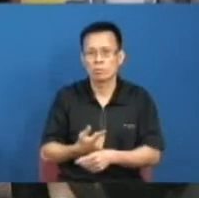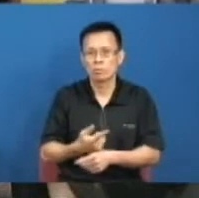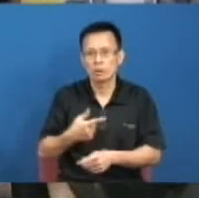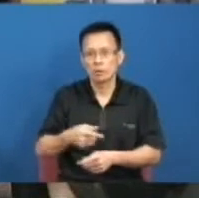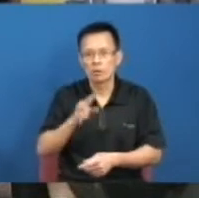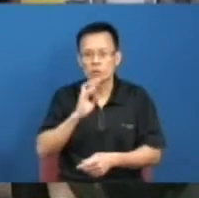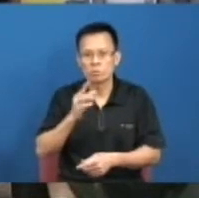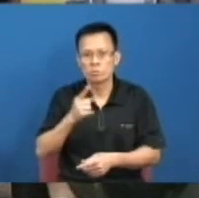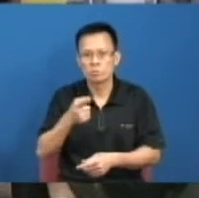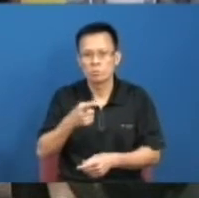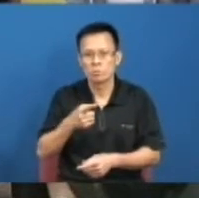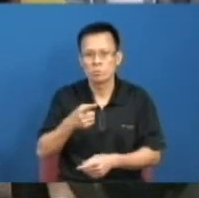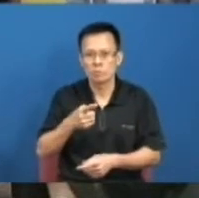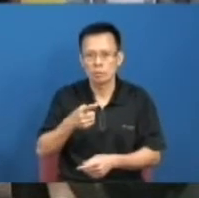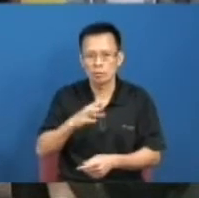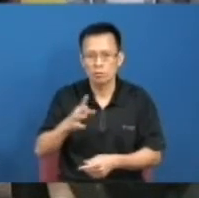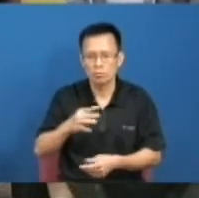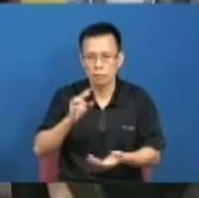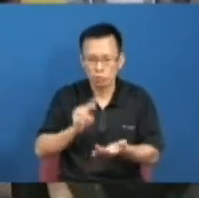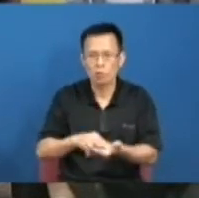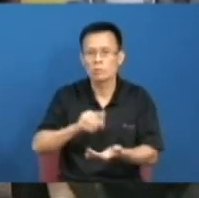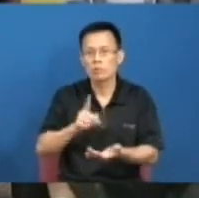有咩儀器可以度得到咧？咁樣有冇漏水嘅咧？